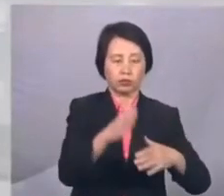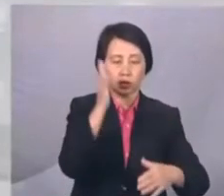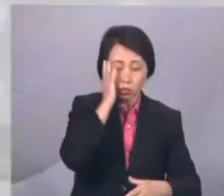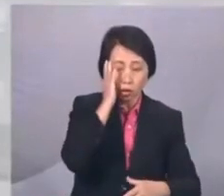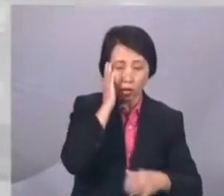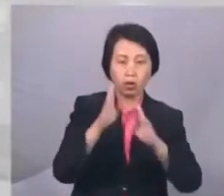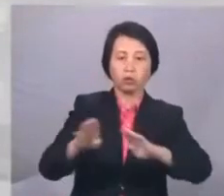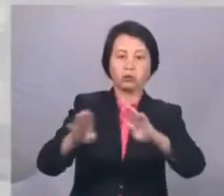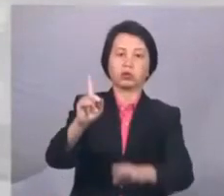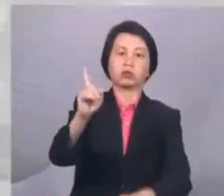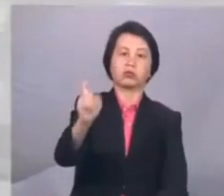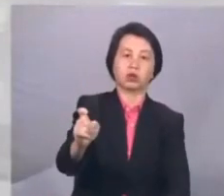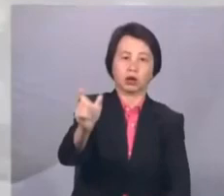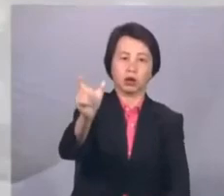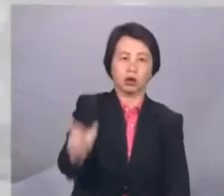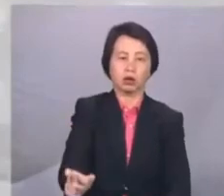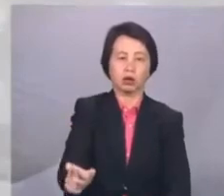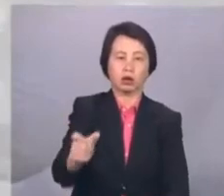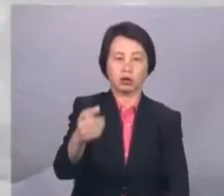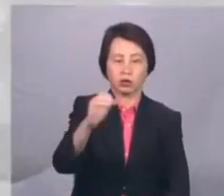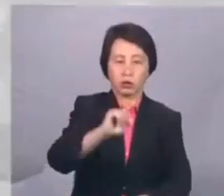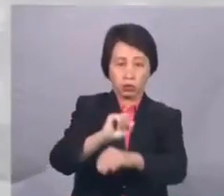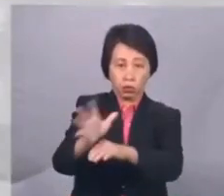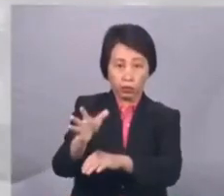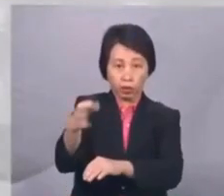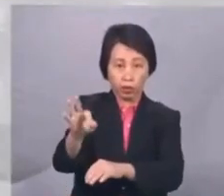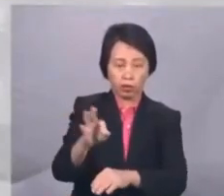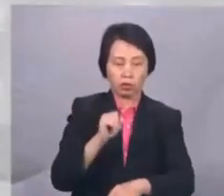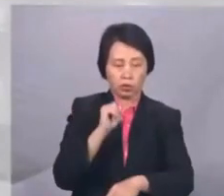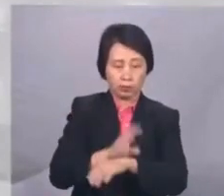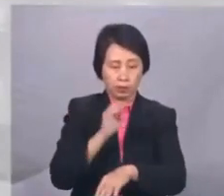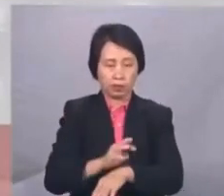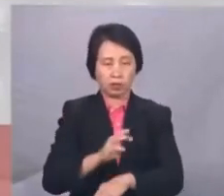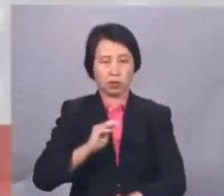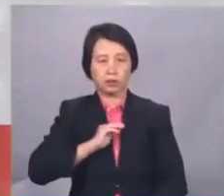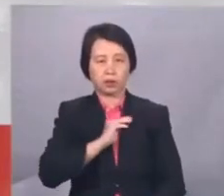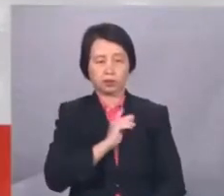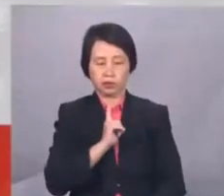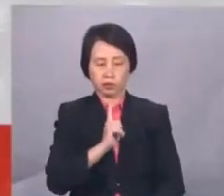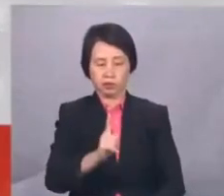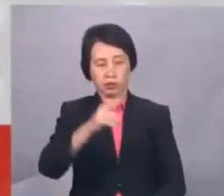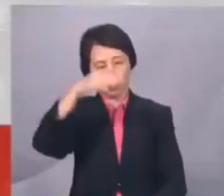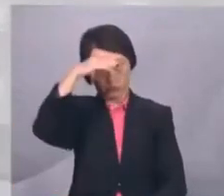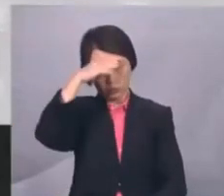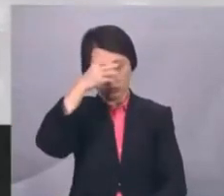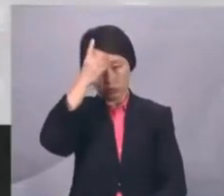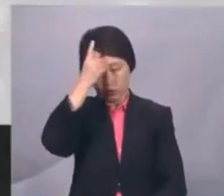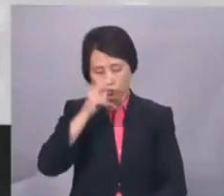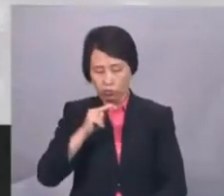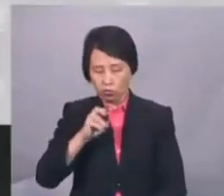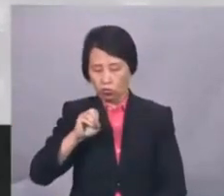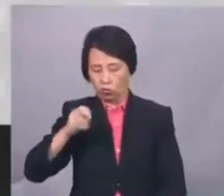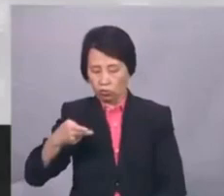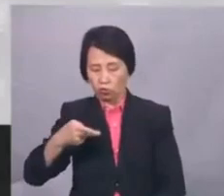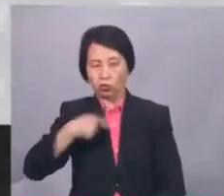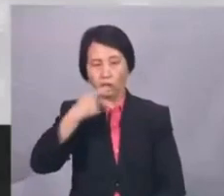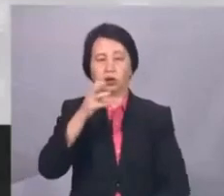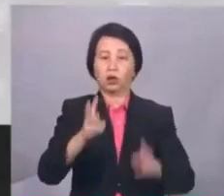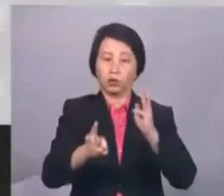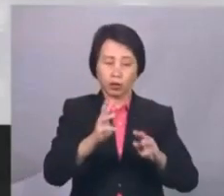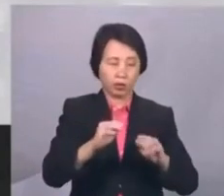mengetahui berita kematian mangsa kode 19 penasihat majelis agama Islam Negeri choho Datuk noh dokter kata